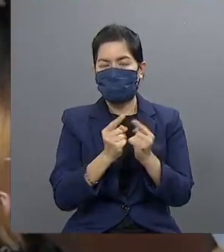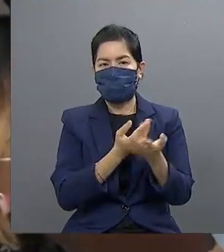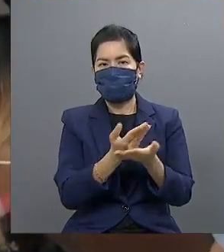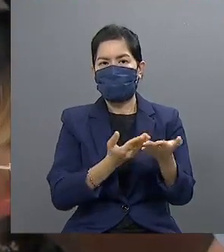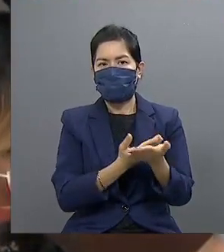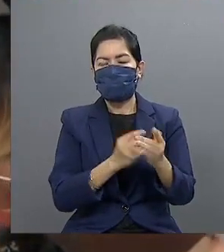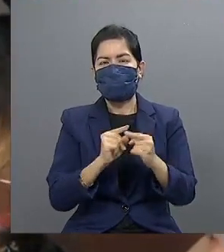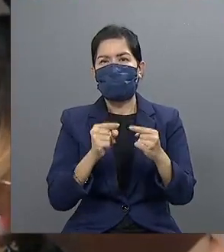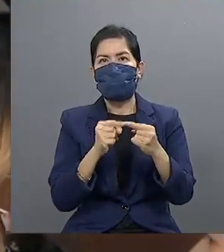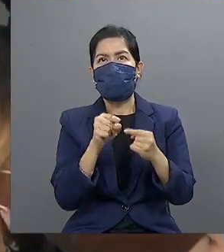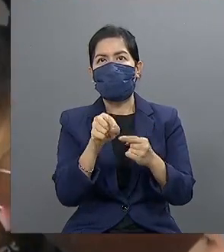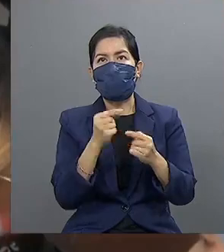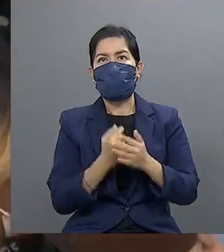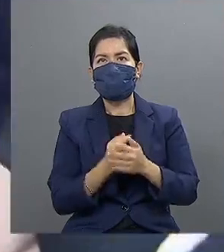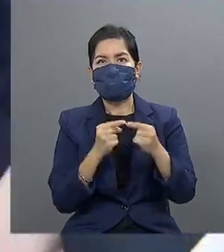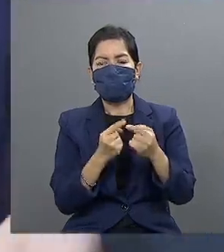งปักหลักอยู่ที่บริเวณนี้ค่ะ